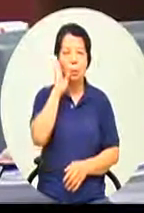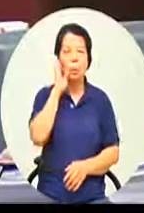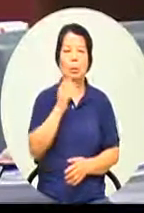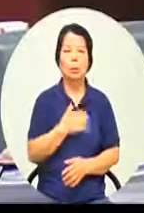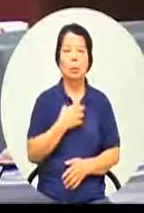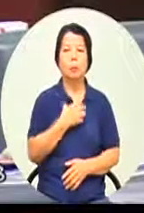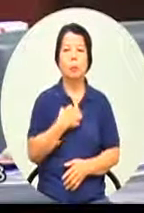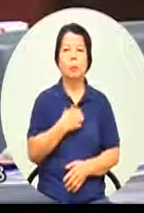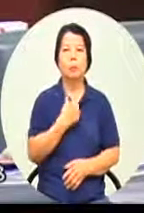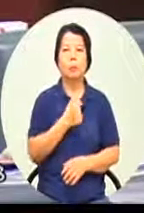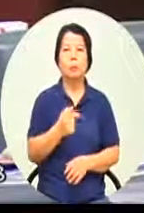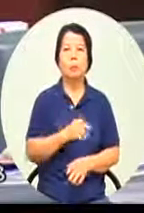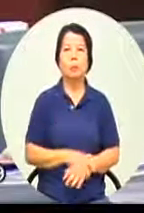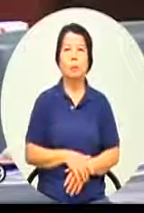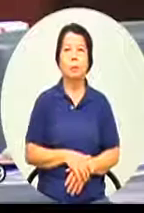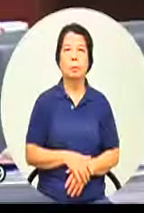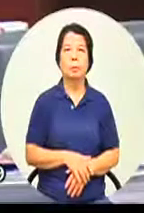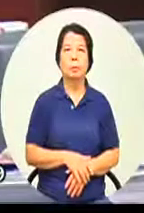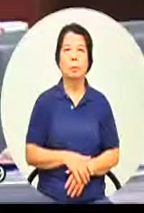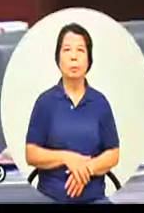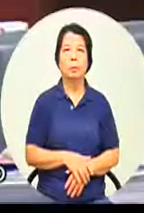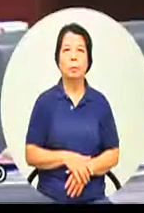难过哈。其实事实上，